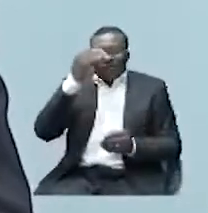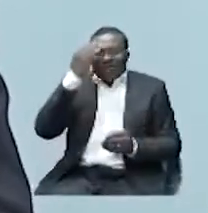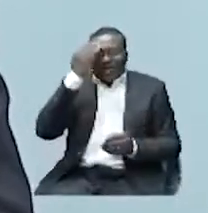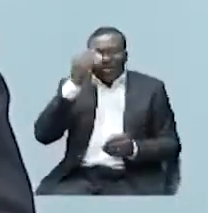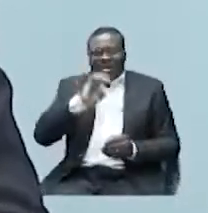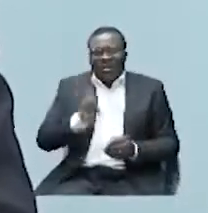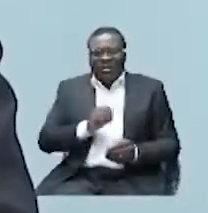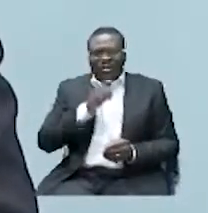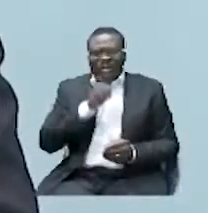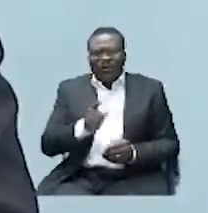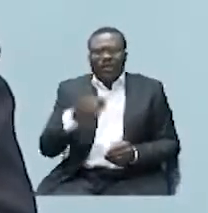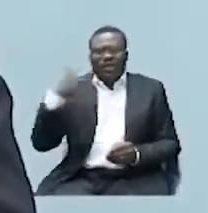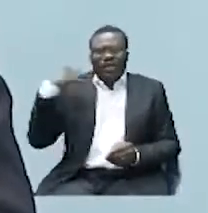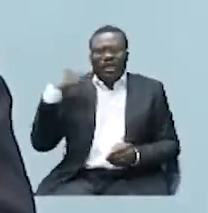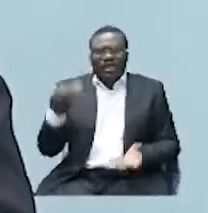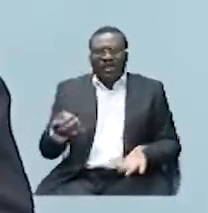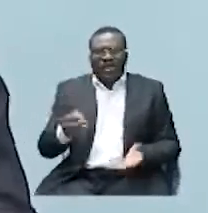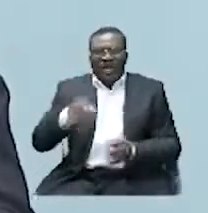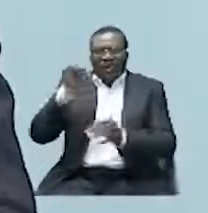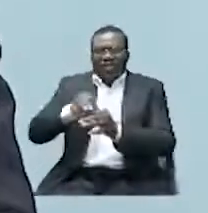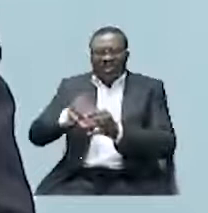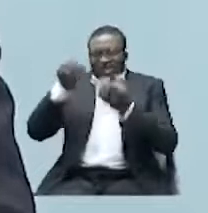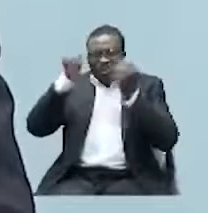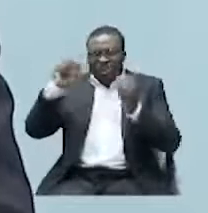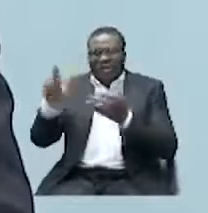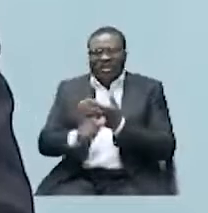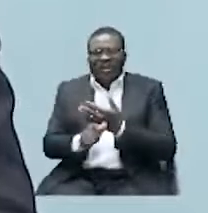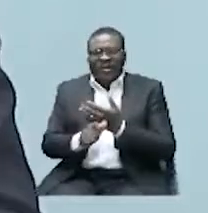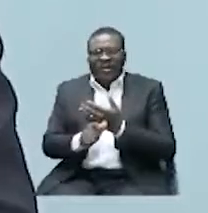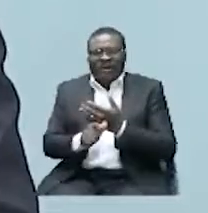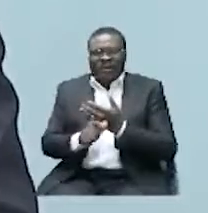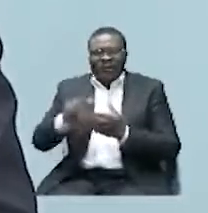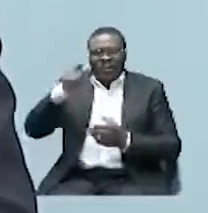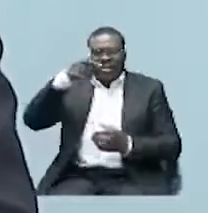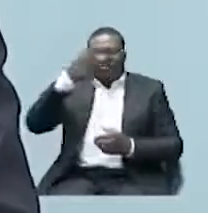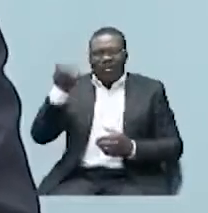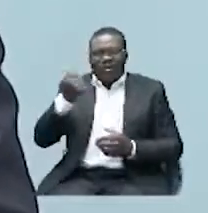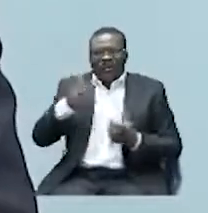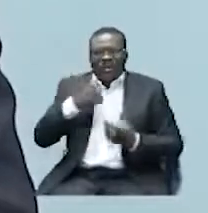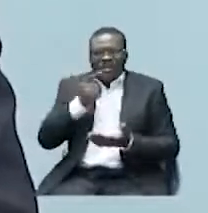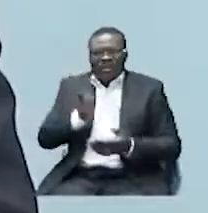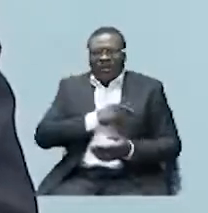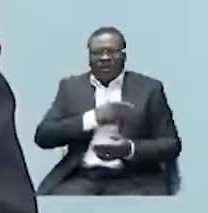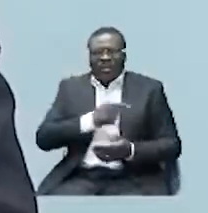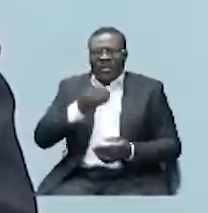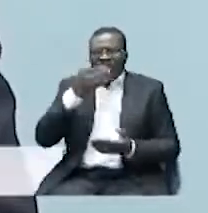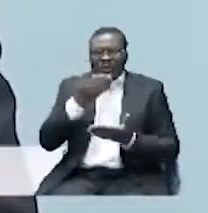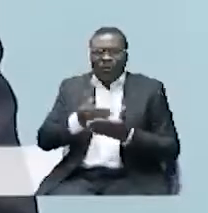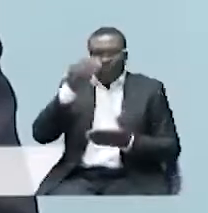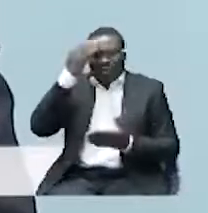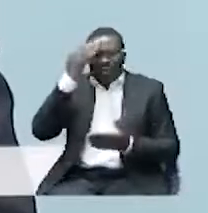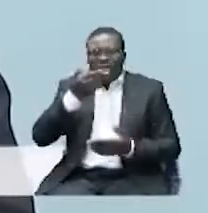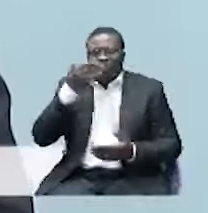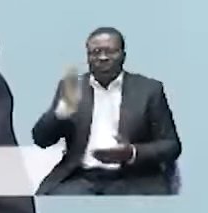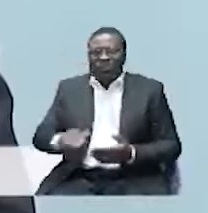suis candidat à l'élection présidentielle parce que j'ai conscience et bonne connaissance du